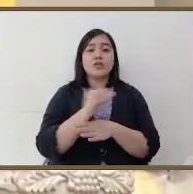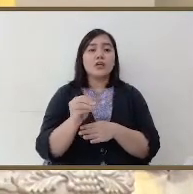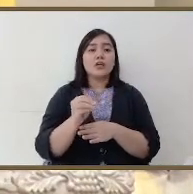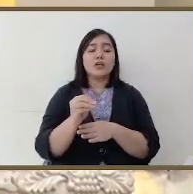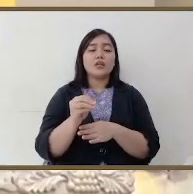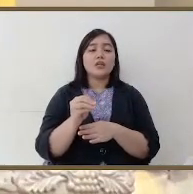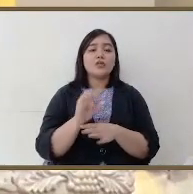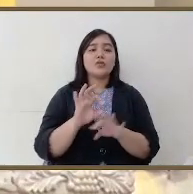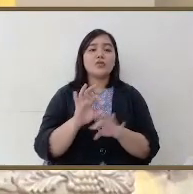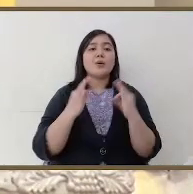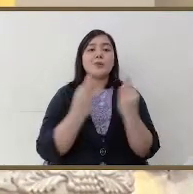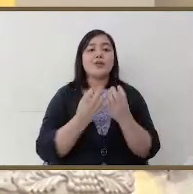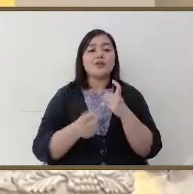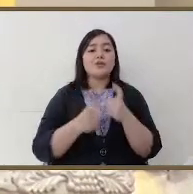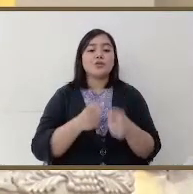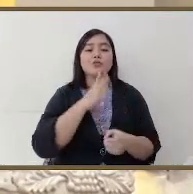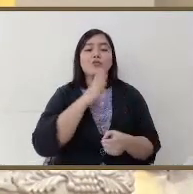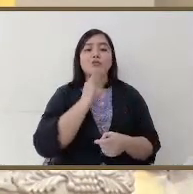tahanan po natin.